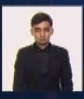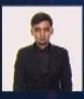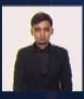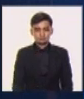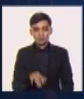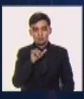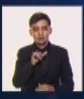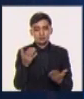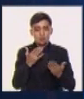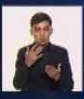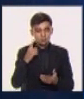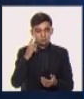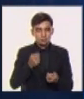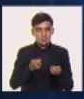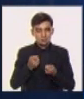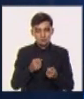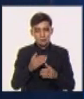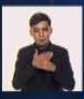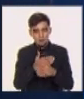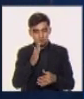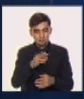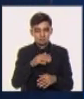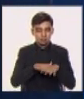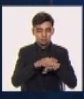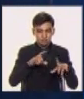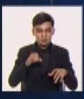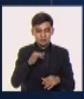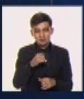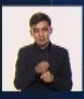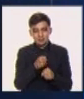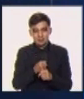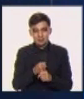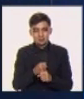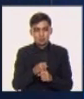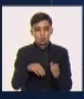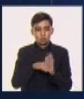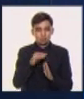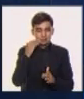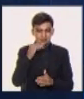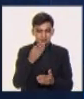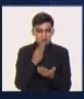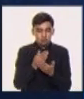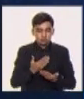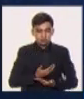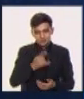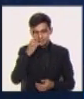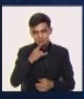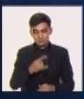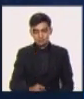вас ожидания? Правительство пойдет навстречу гражданам, ведь все это делается ради улучшения качества жизни